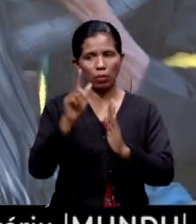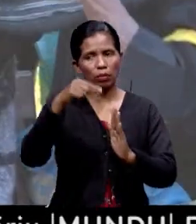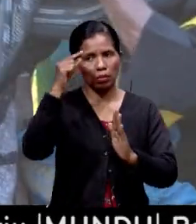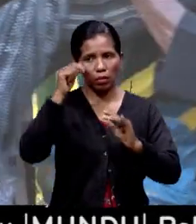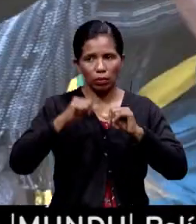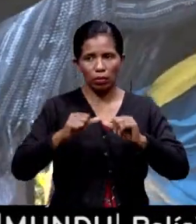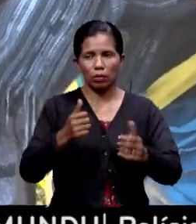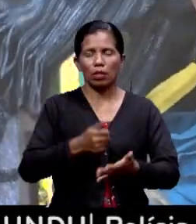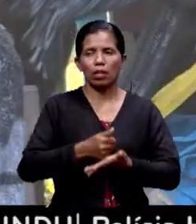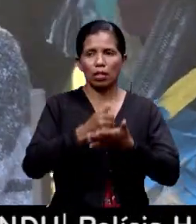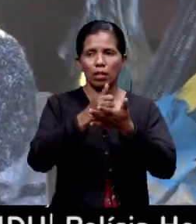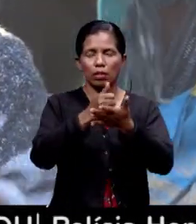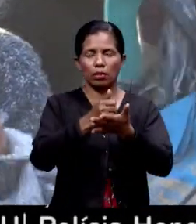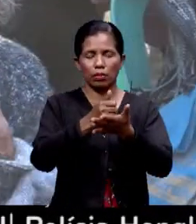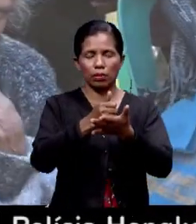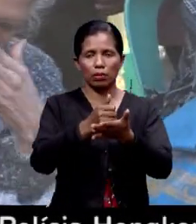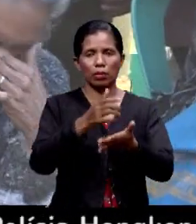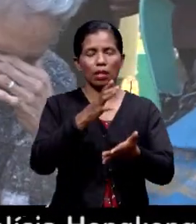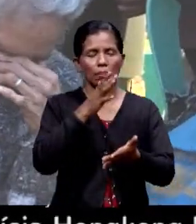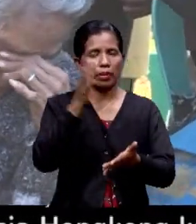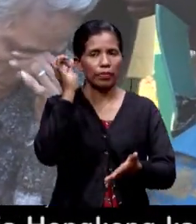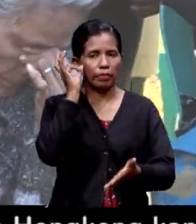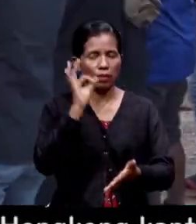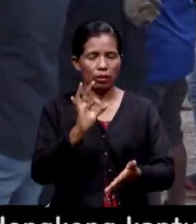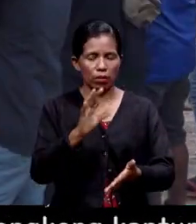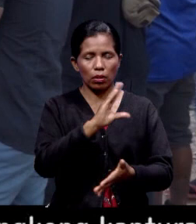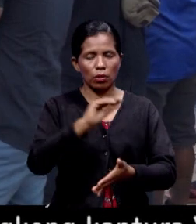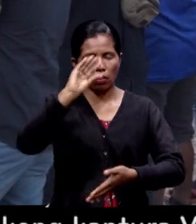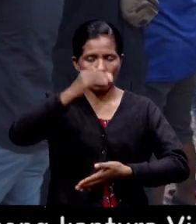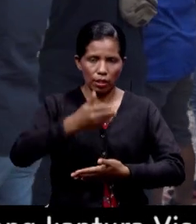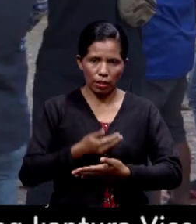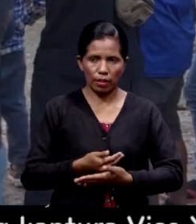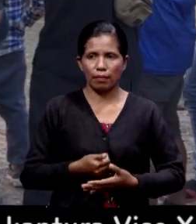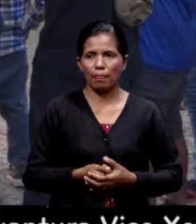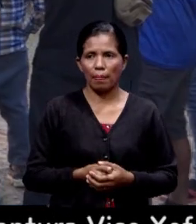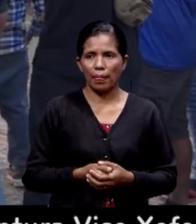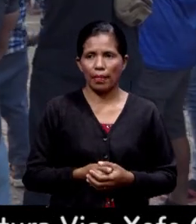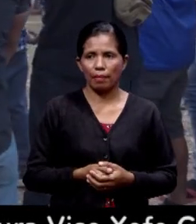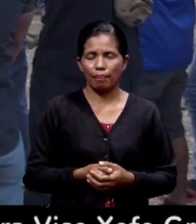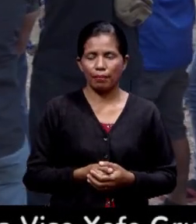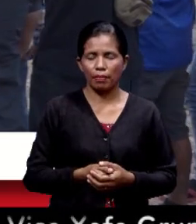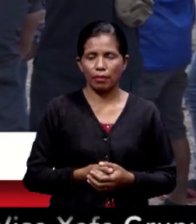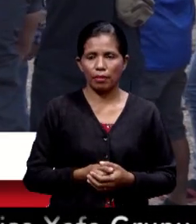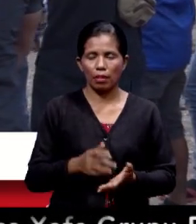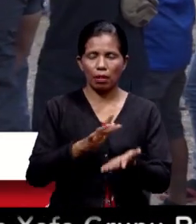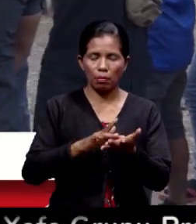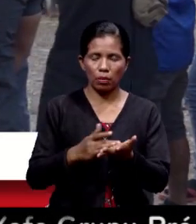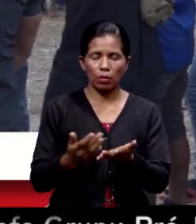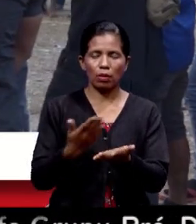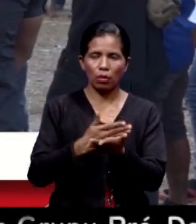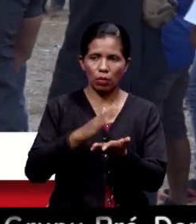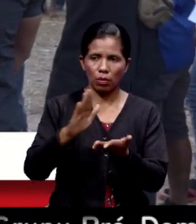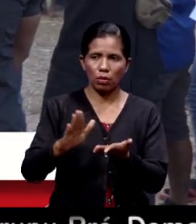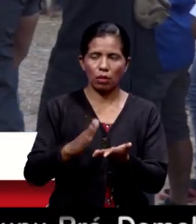kontinua taumatan ba inan faluk no uang kiak sira. Aimuruk sosa, nia rasik sosa. Nia sosa aimuruk,